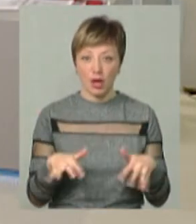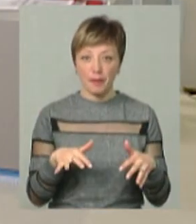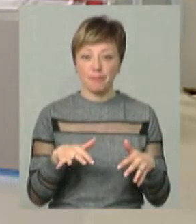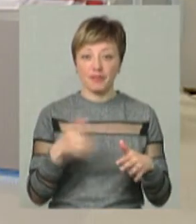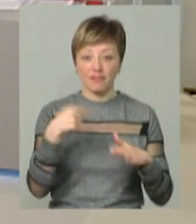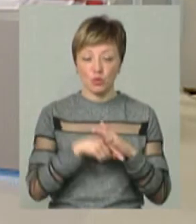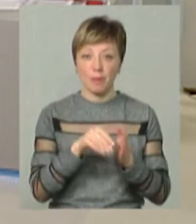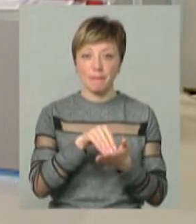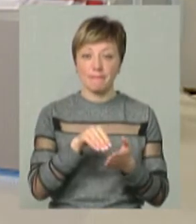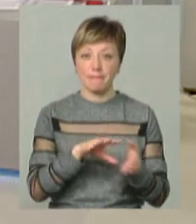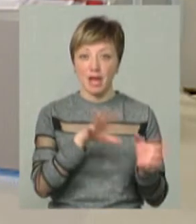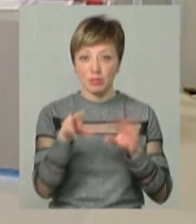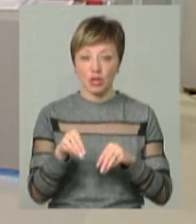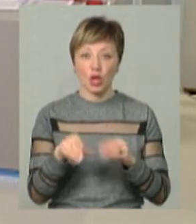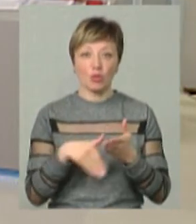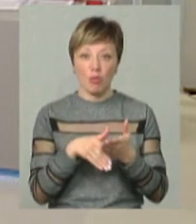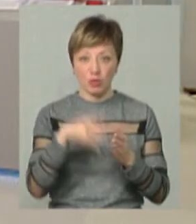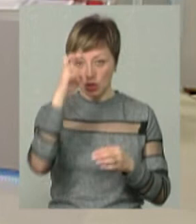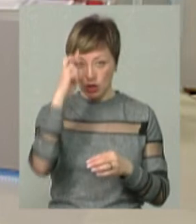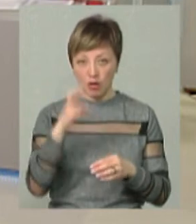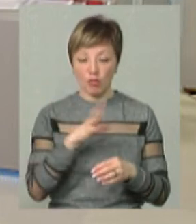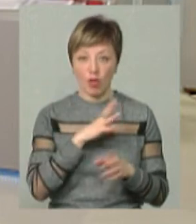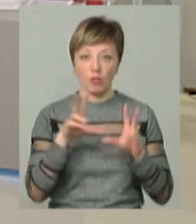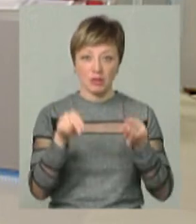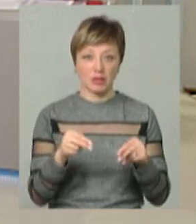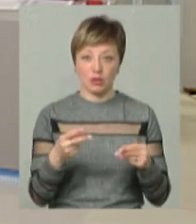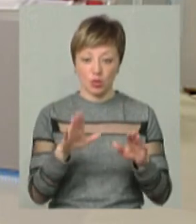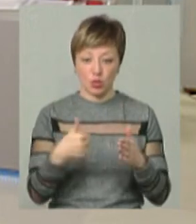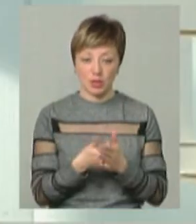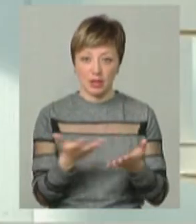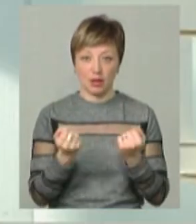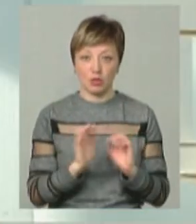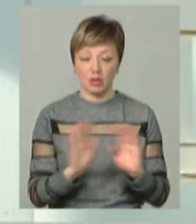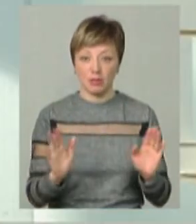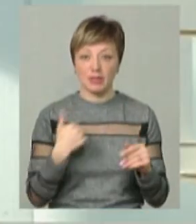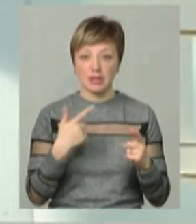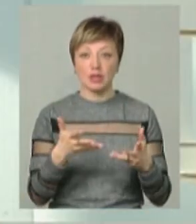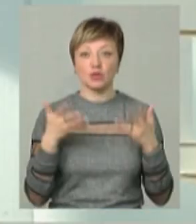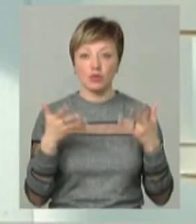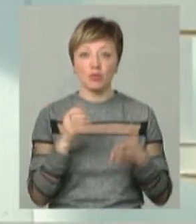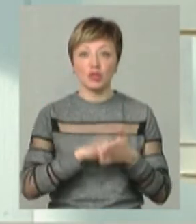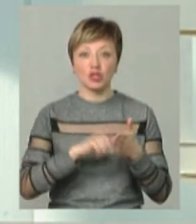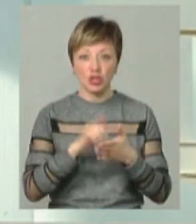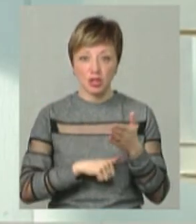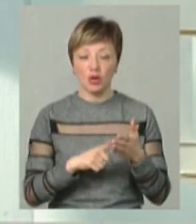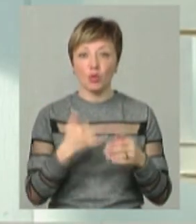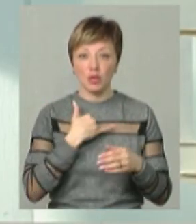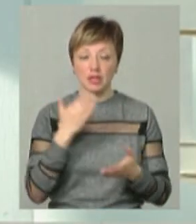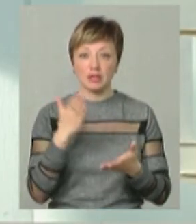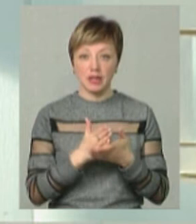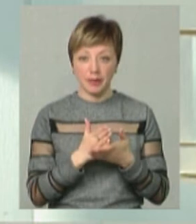як внутрішні переміщені особи, однак допомоги від держави, яка була обіцяна, вони досі не отримали. Ми з'ясовуємо наразі причини, тому що в нас теж